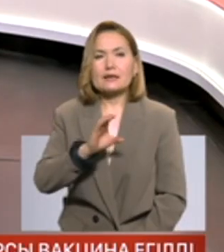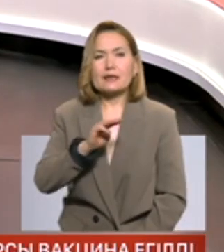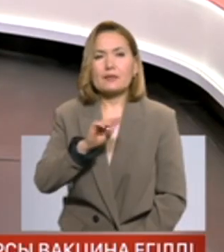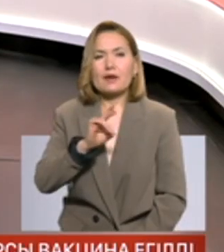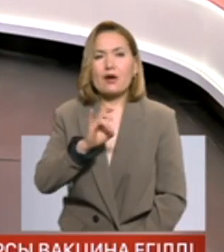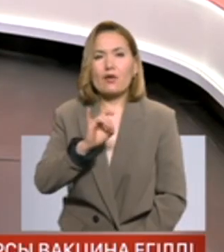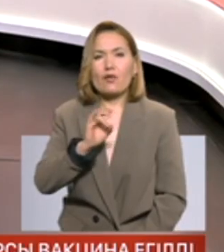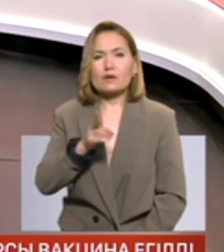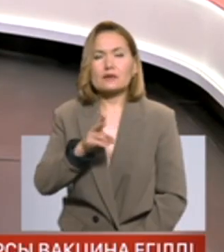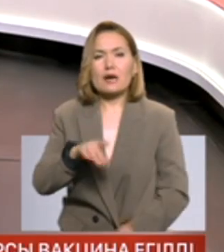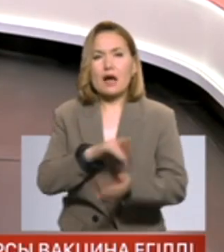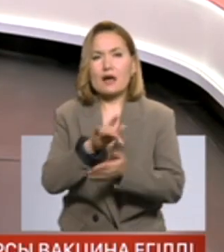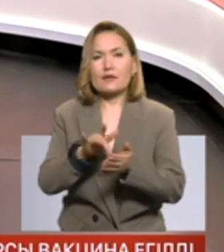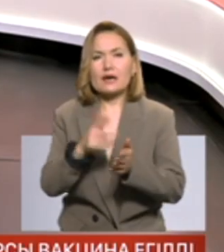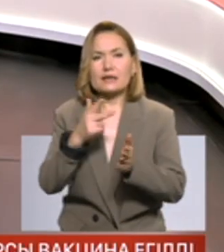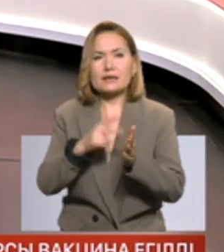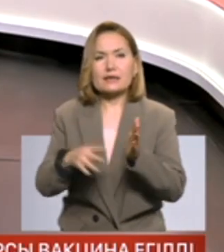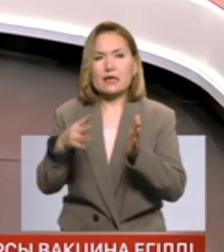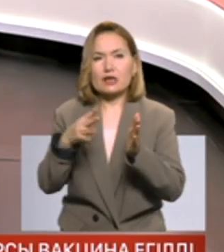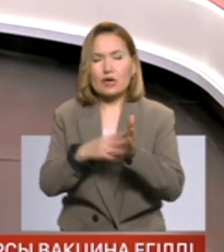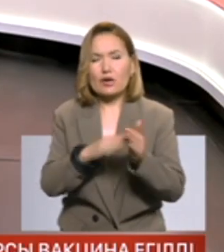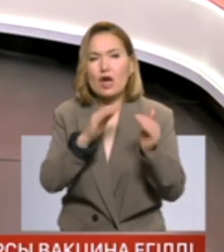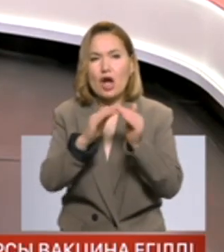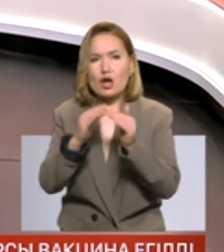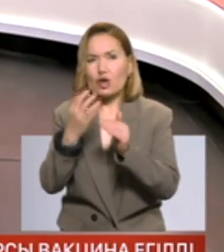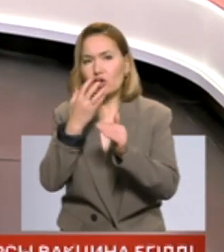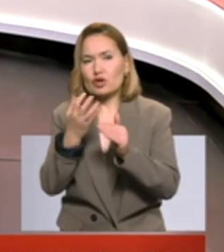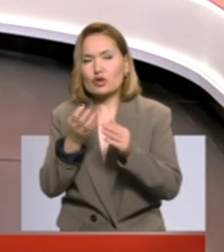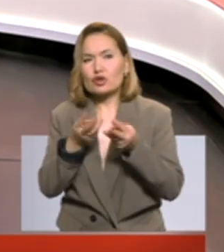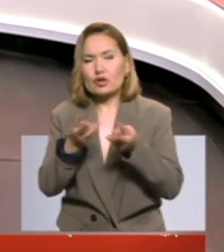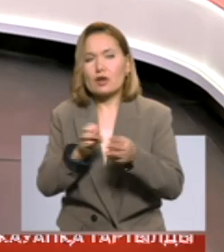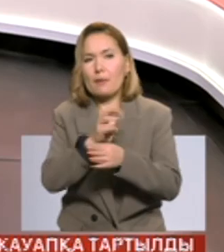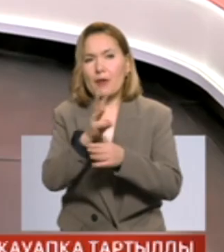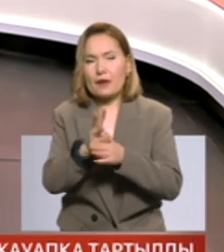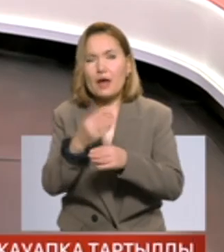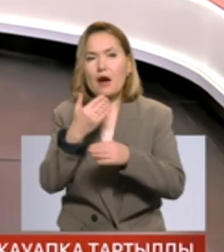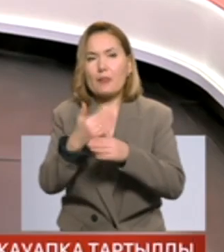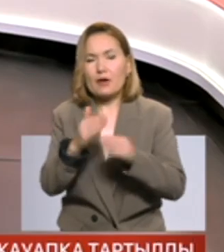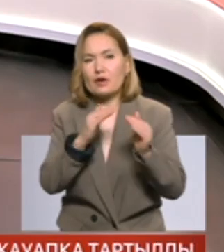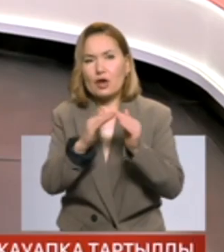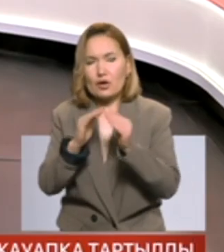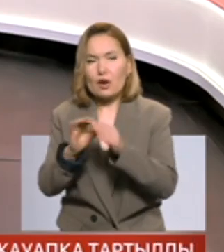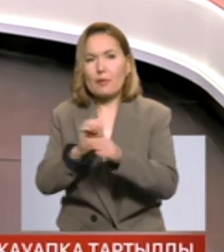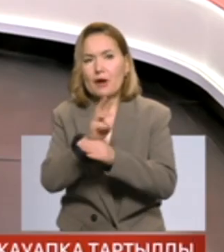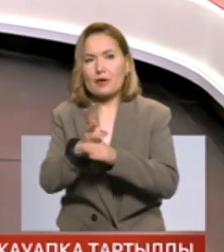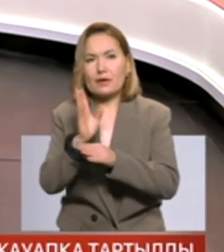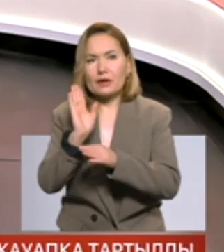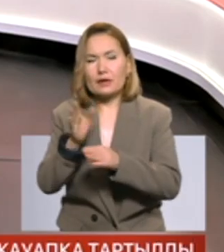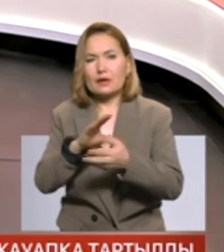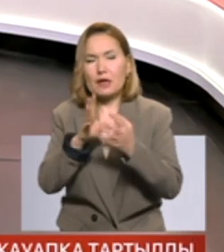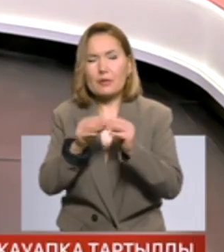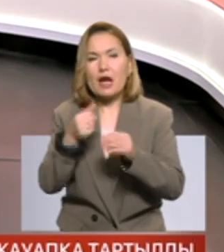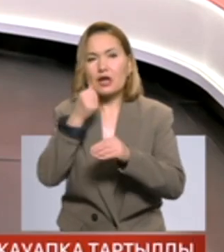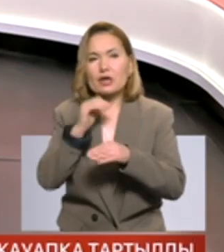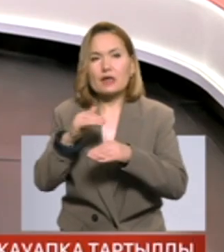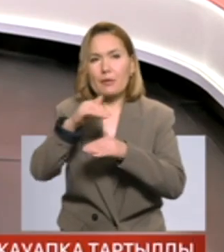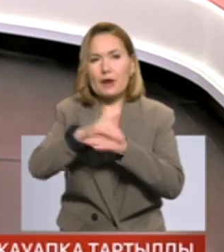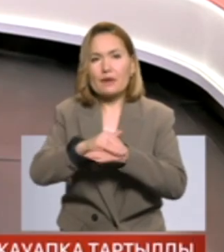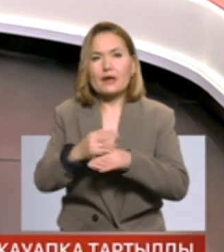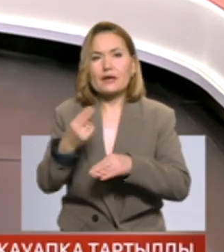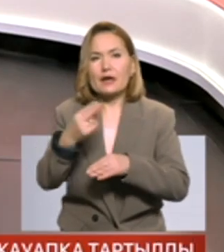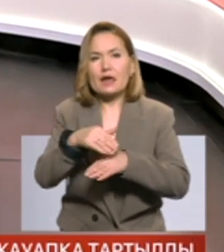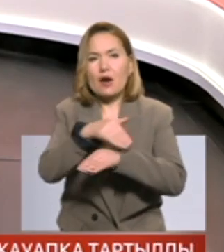Степногорск қаласында 89 тұрғын үйге жылу беріле бастады. Қалғандары кезең-кезеңімен қосылмақ. Кеше кешке Славская